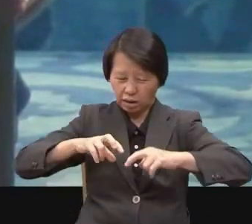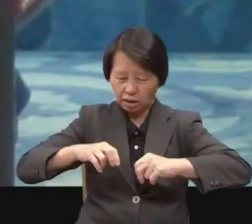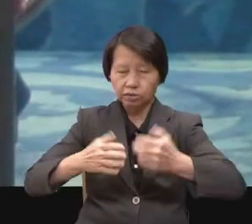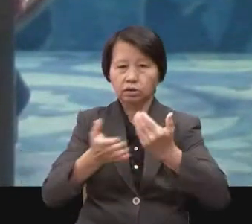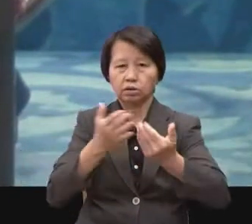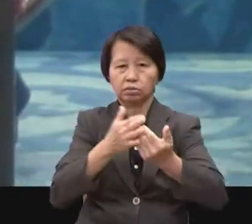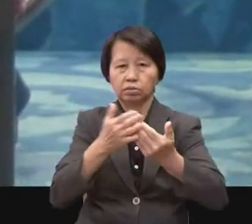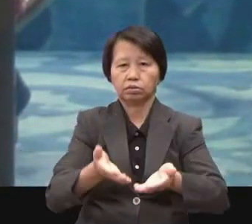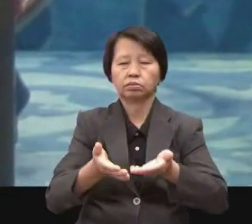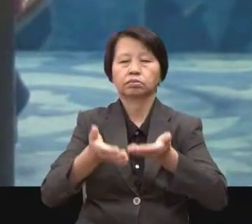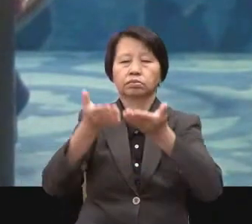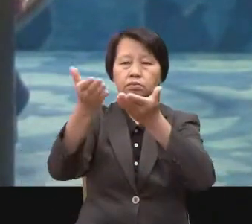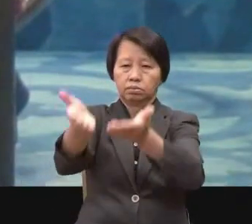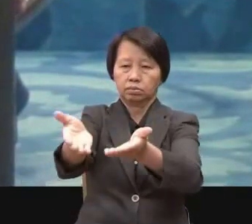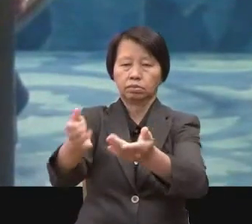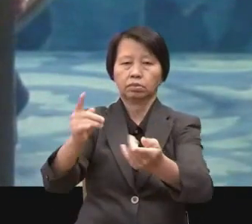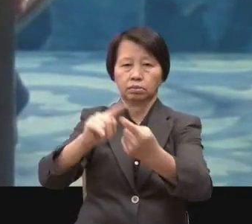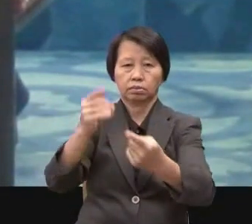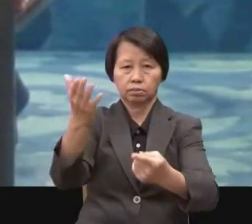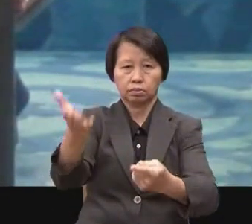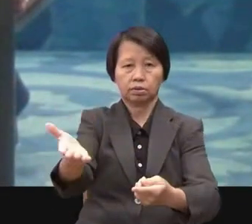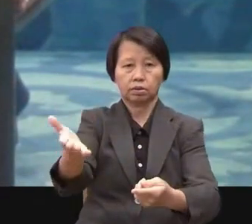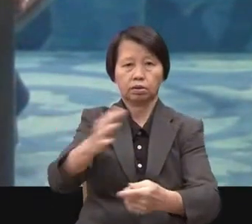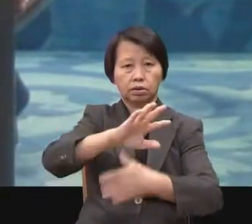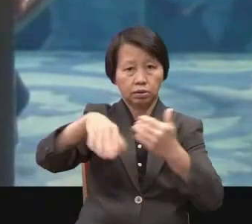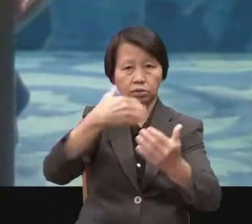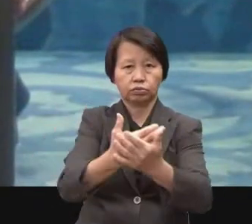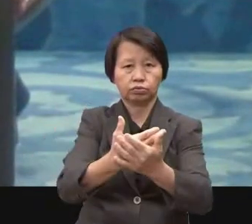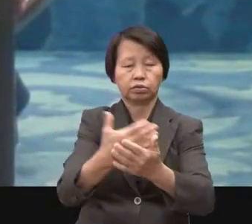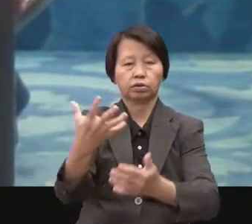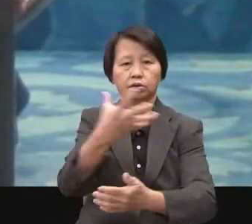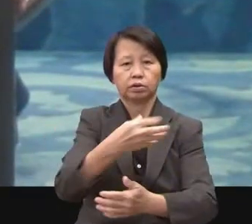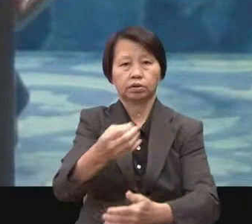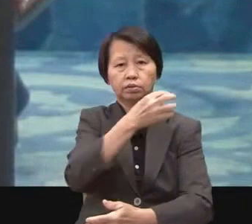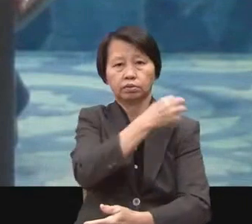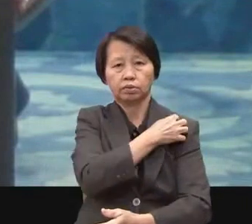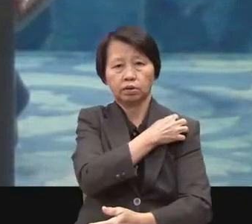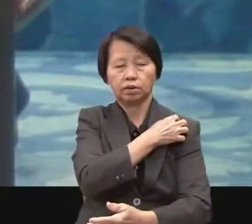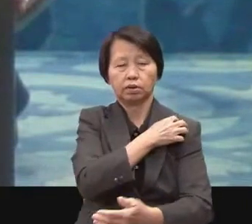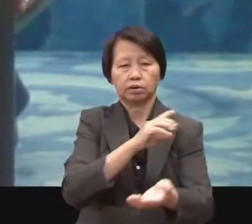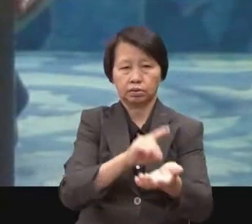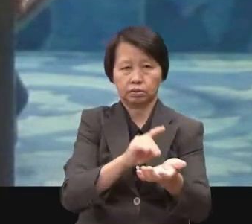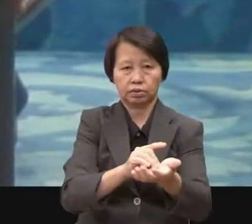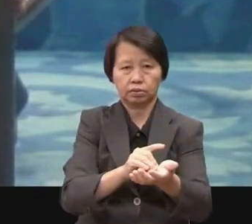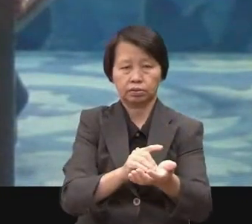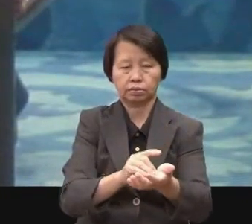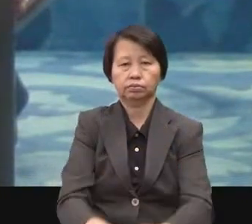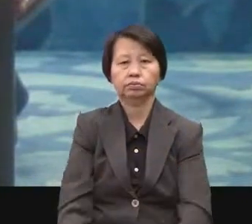dipanjangkan kepada semua selain pegawai perbatasan